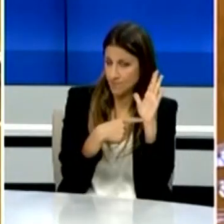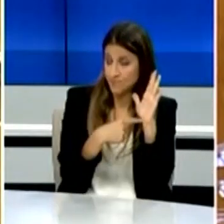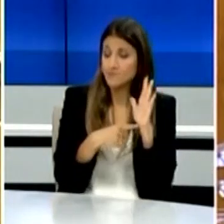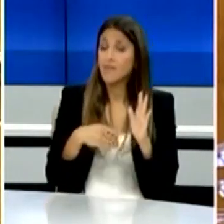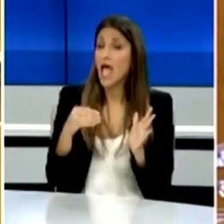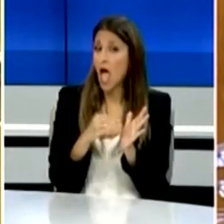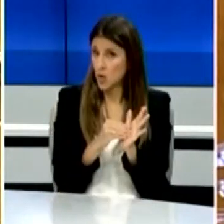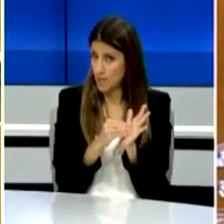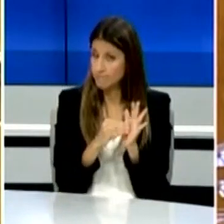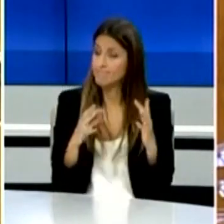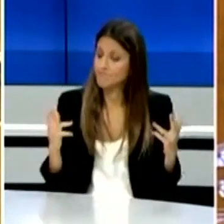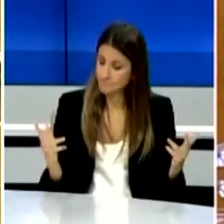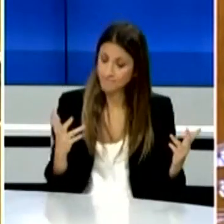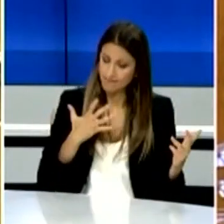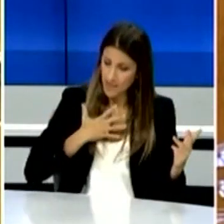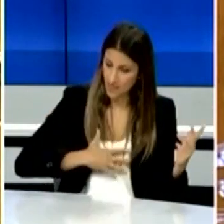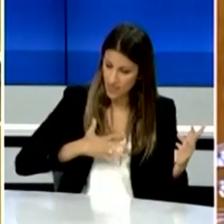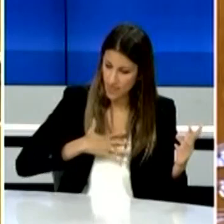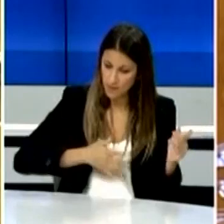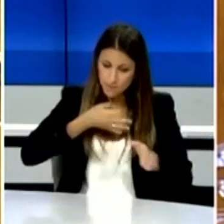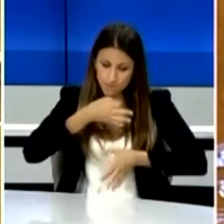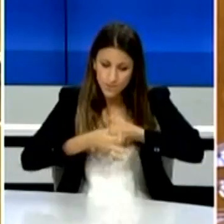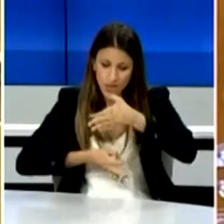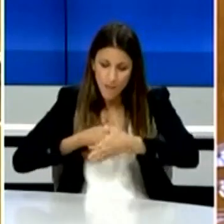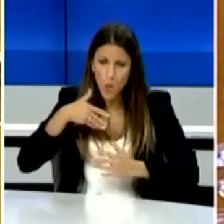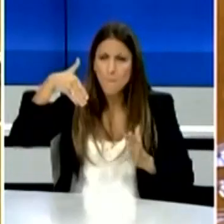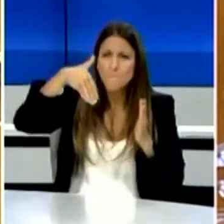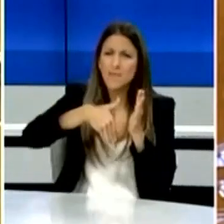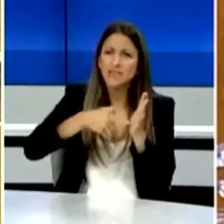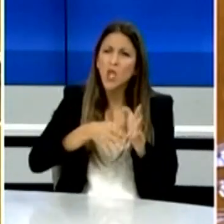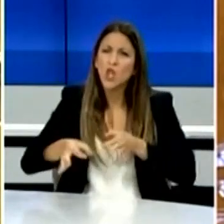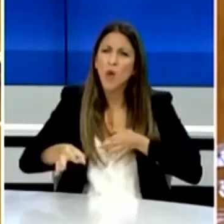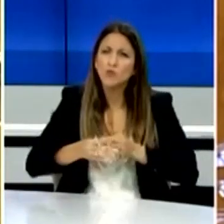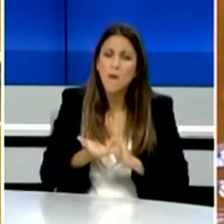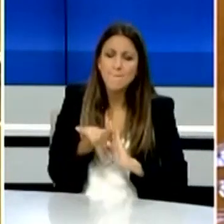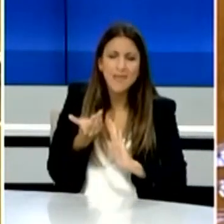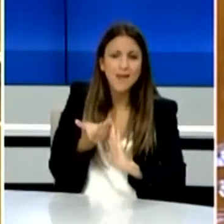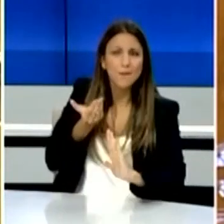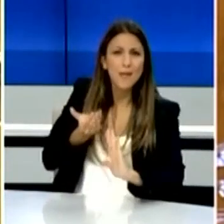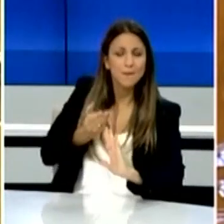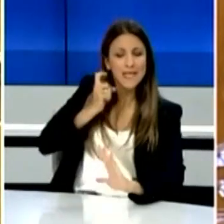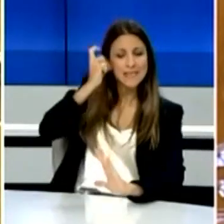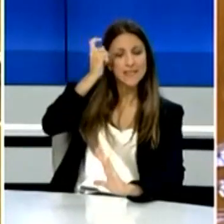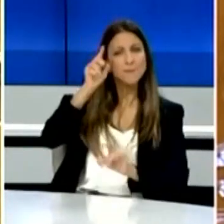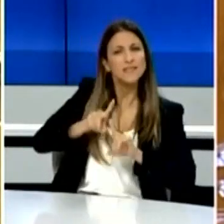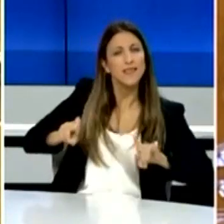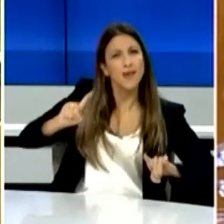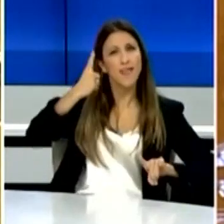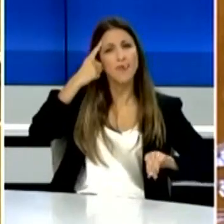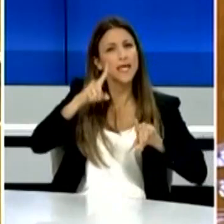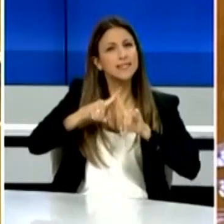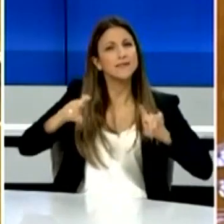μία πιο ειδική αναφορά στο πνεύμα του. Και έχω παρακολουθήσει με μεγάλη